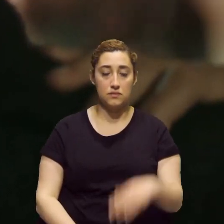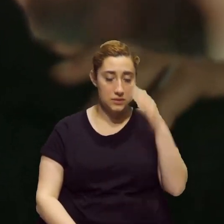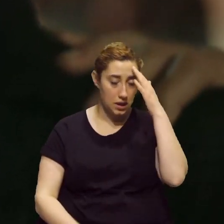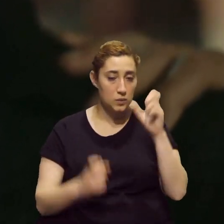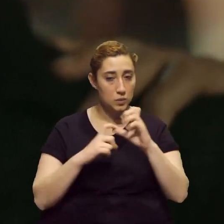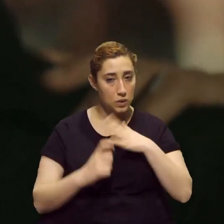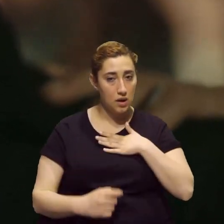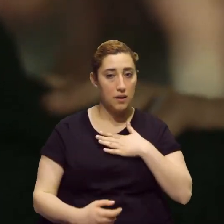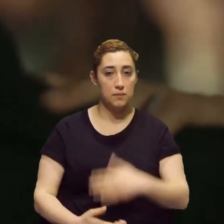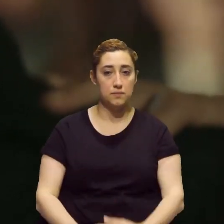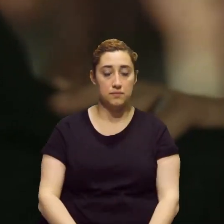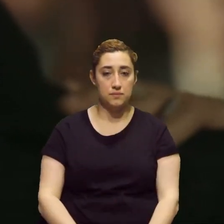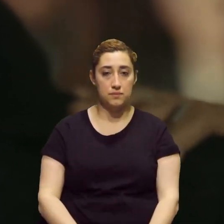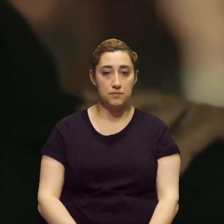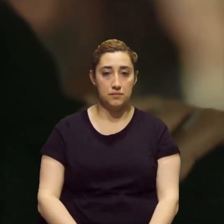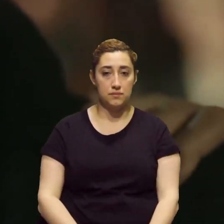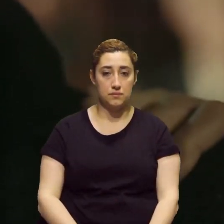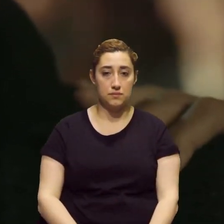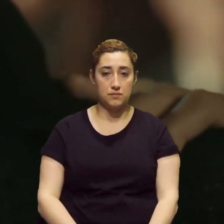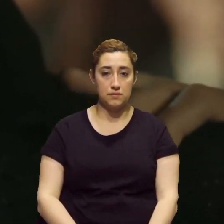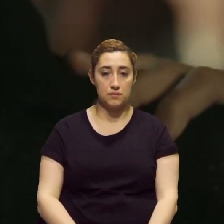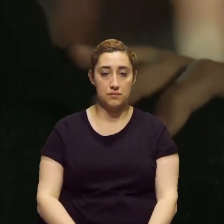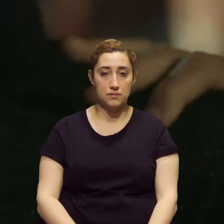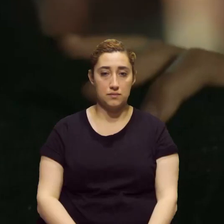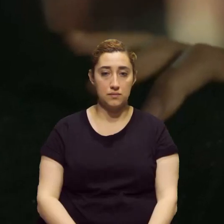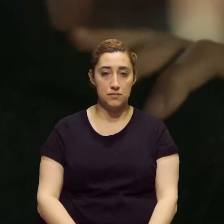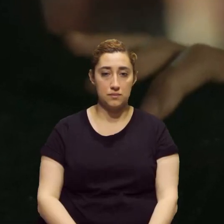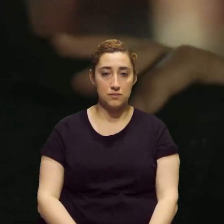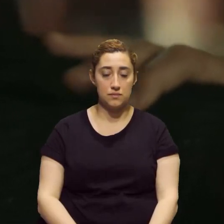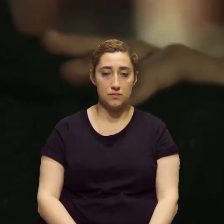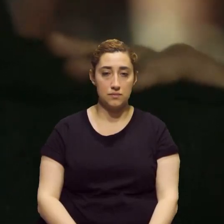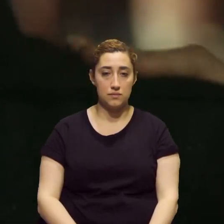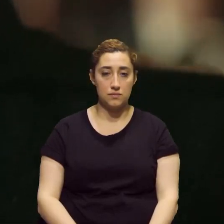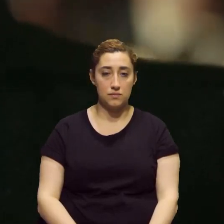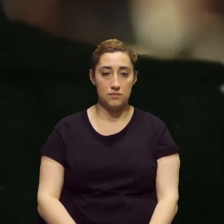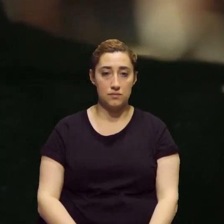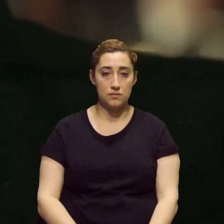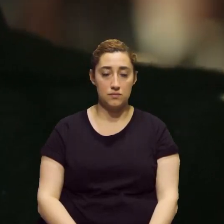Sağ olun sultanım. Gözyaşları hala yanaklarına süzülüyor.